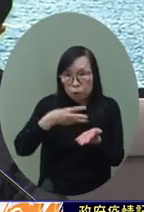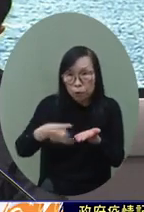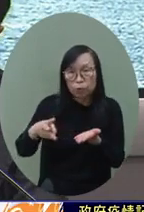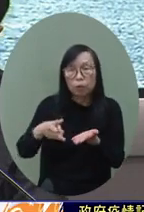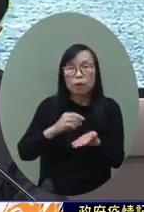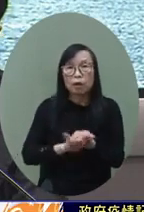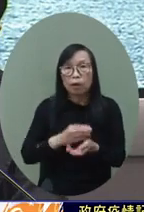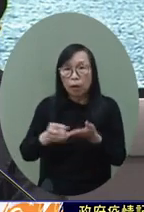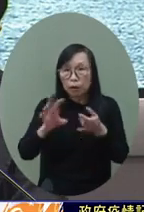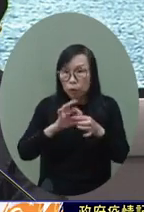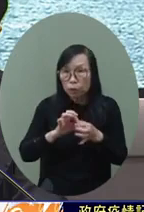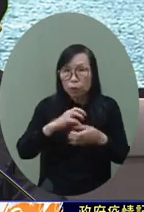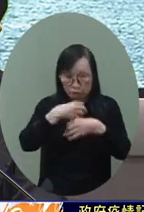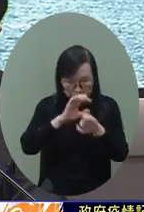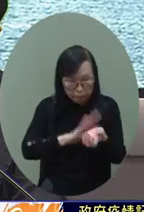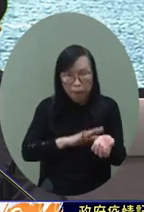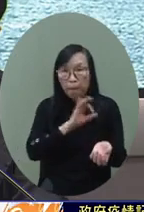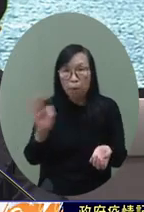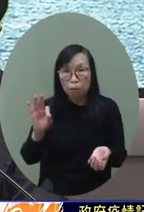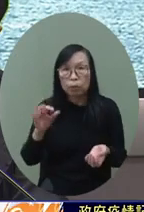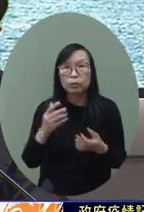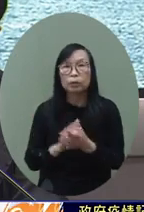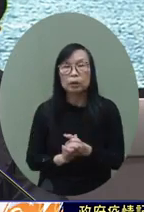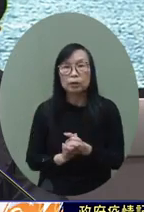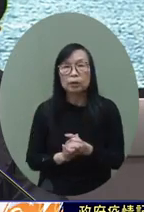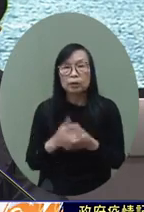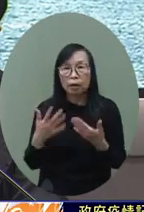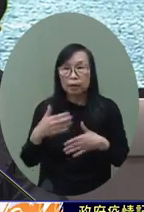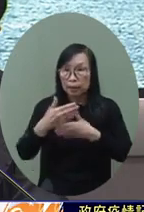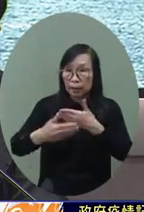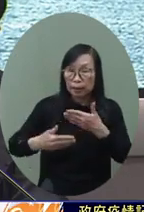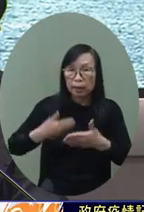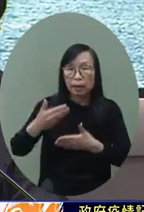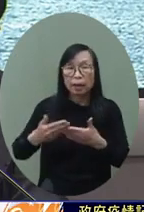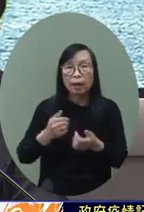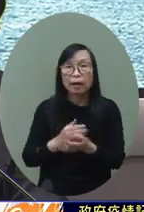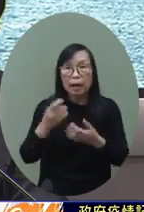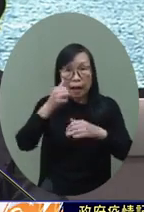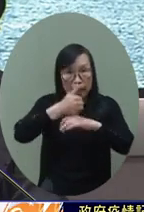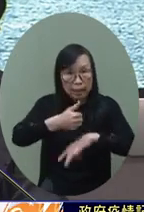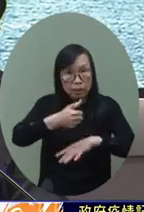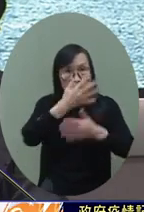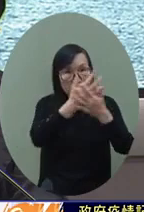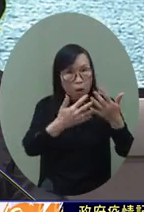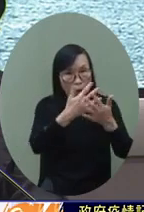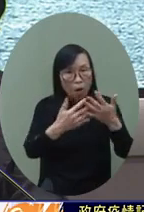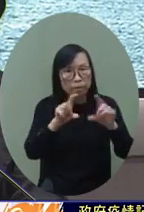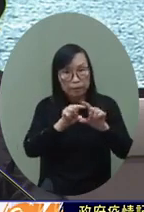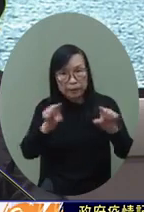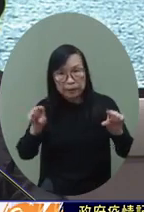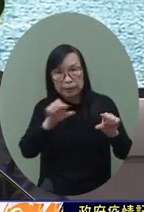通知關於陰性嘅結果之後咧，係可以透過呢個系統嘅網址，頭先嗰個